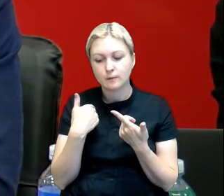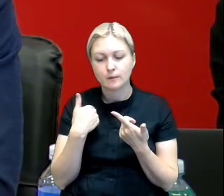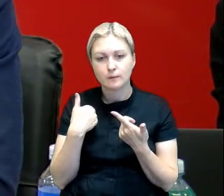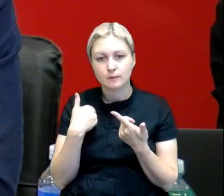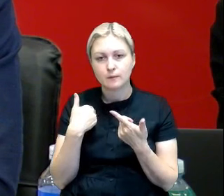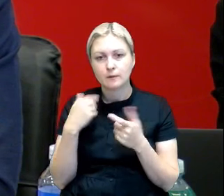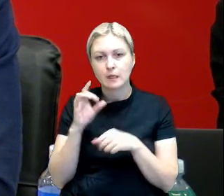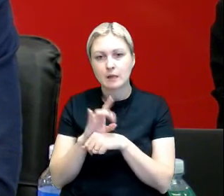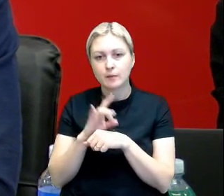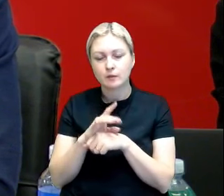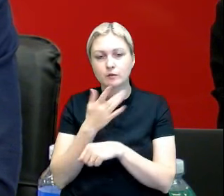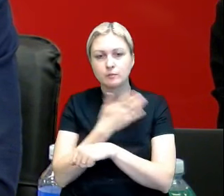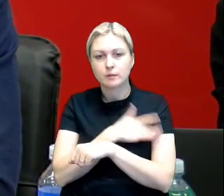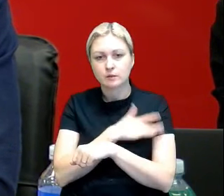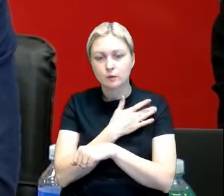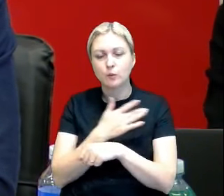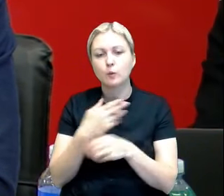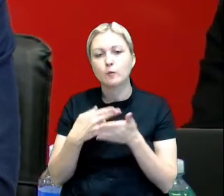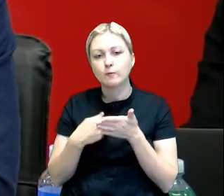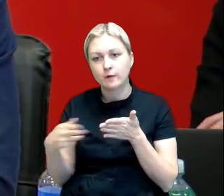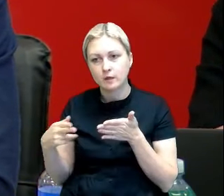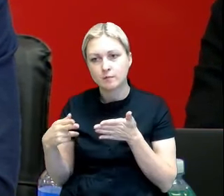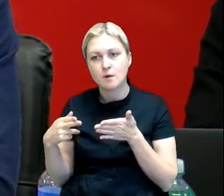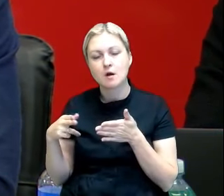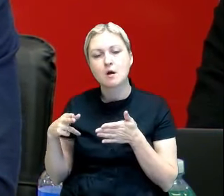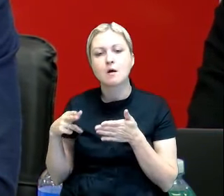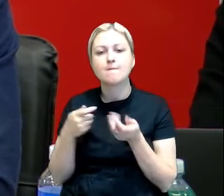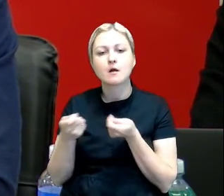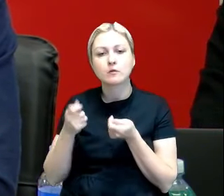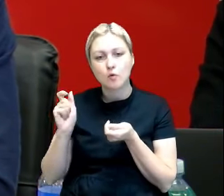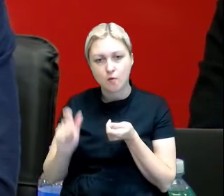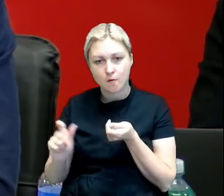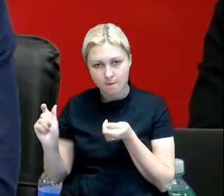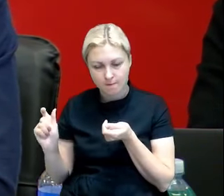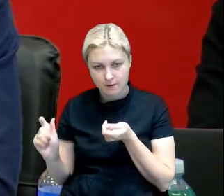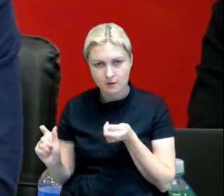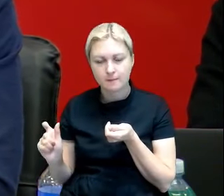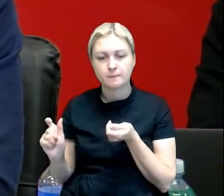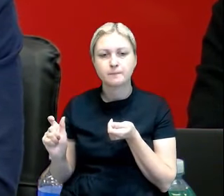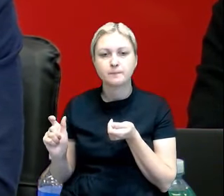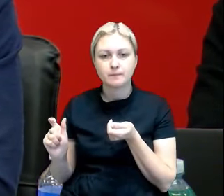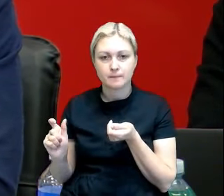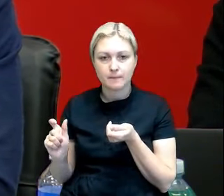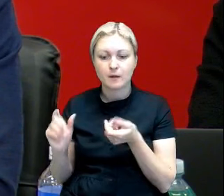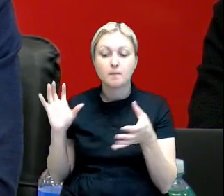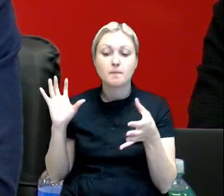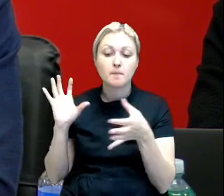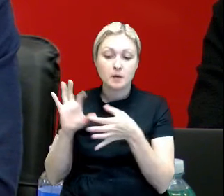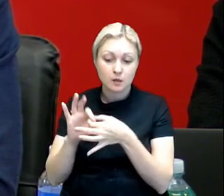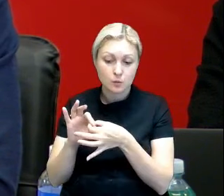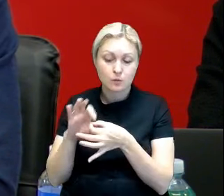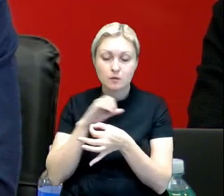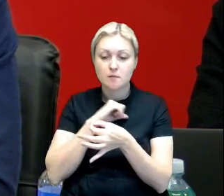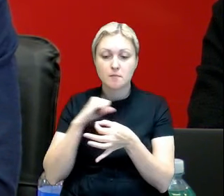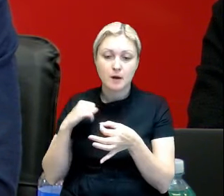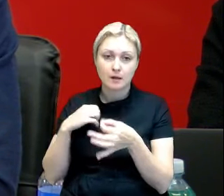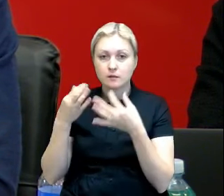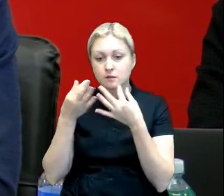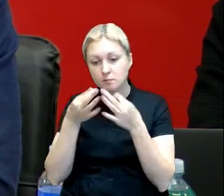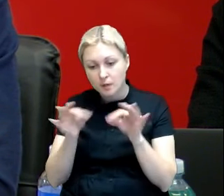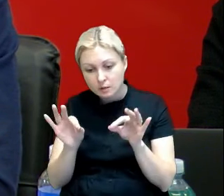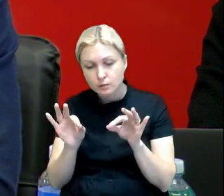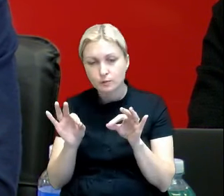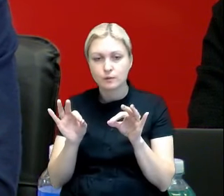klaipėdos paslaugų įmonės vadovybės tokį tokį darinį prijungti prie prie jų veiklos